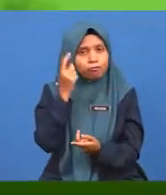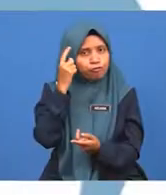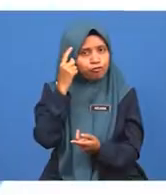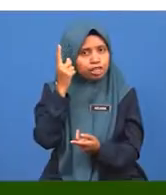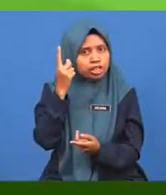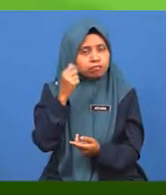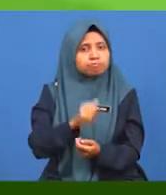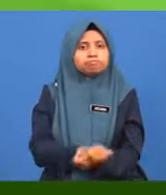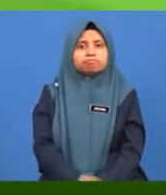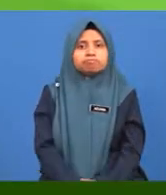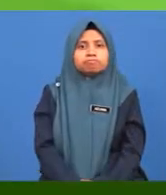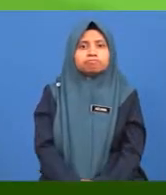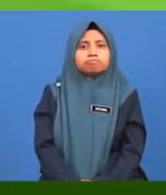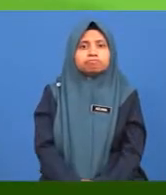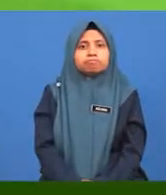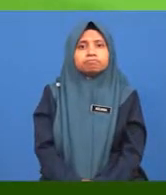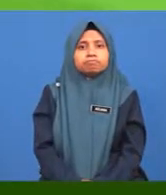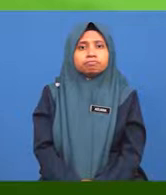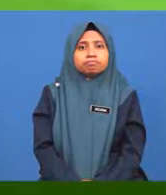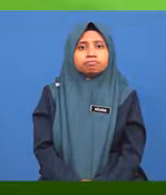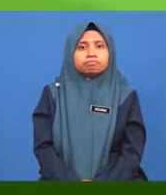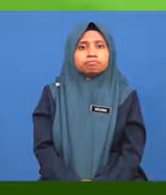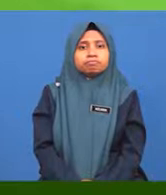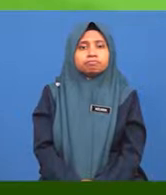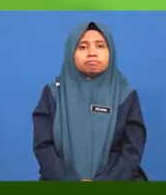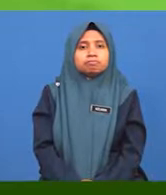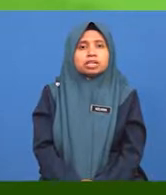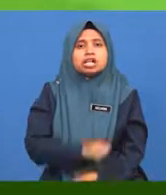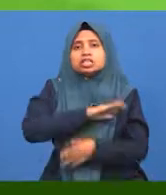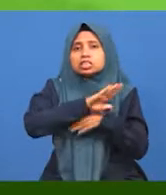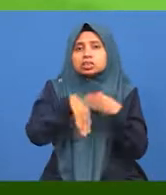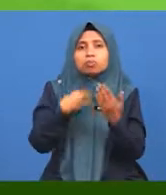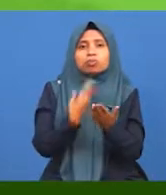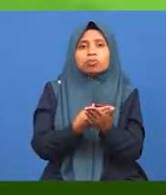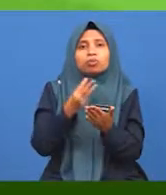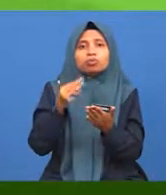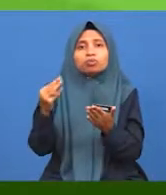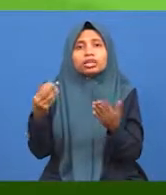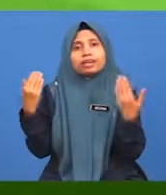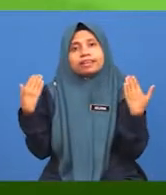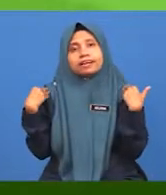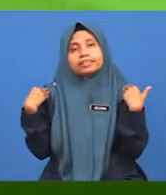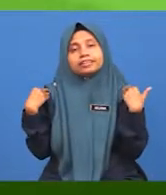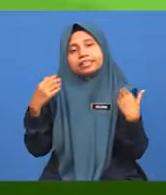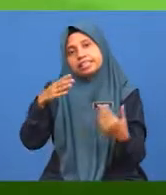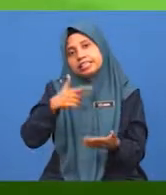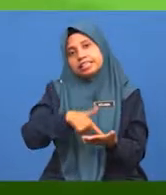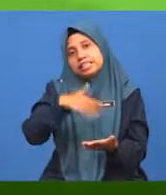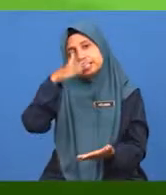Fikirkan. Baiklah, nampaknya semua murid masih ada datuk dan